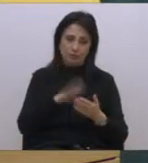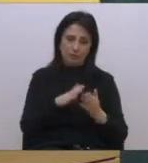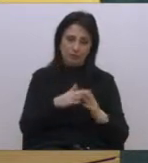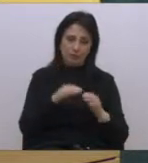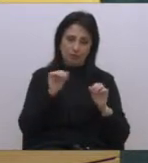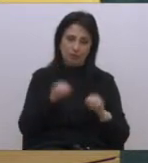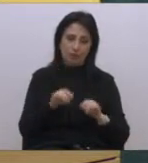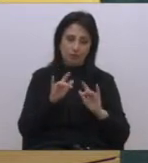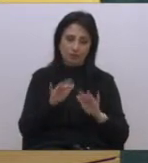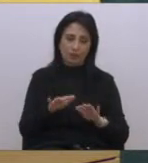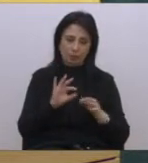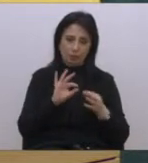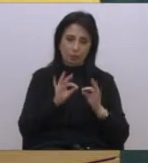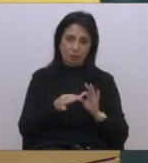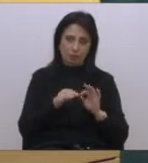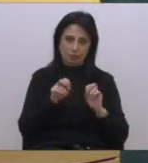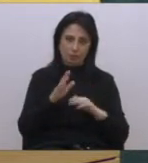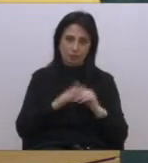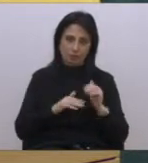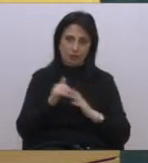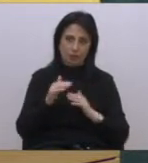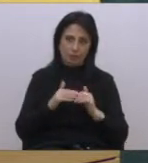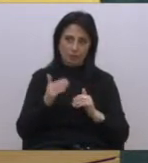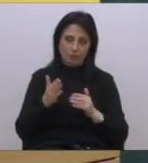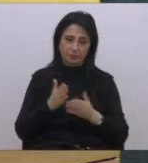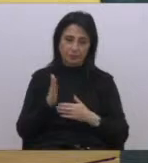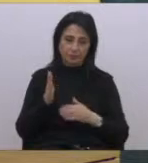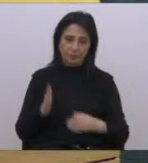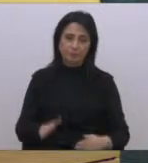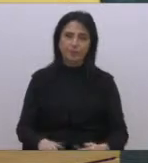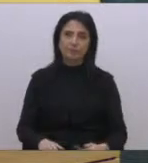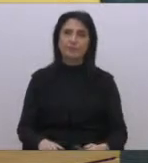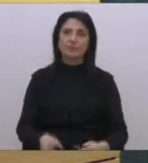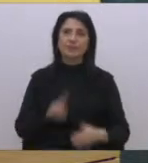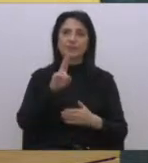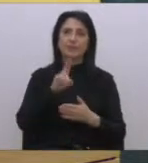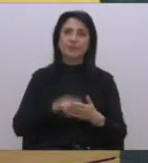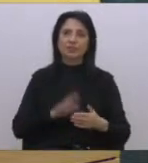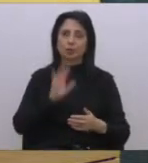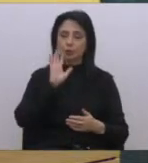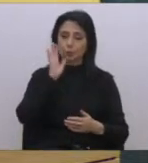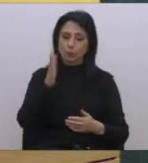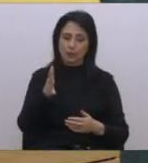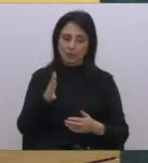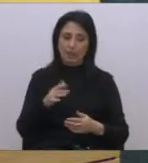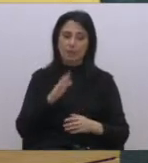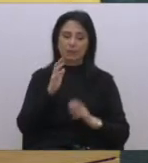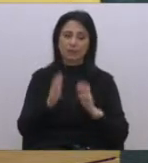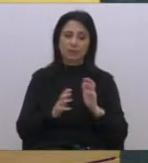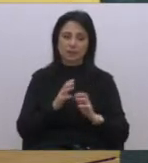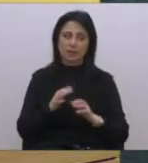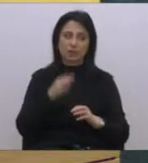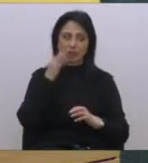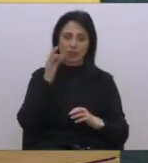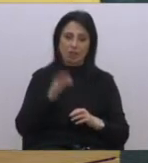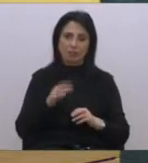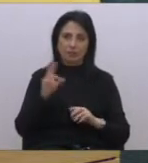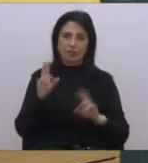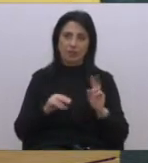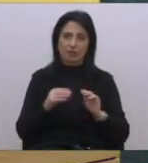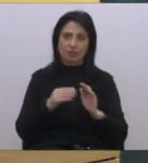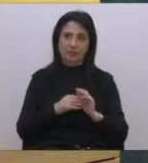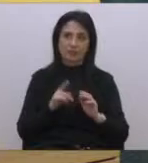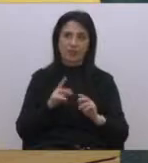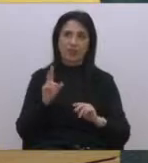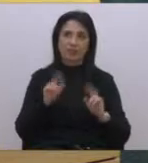შეძლონ საქმიანობა კონკრეტული სპეციალობის მიმართულებით. სერტიფიკატი 5 წლიანია საერთაშორისო გამოცდილების გათვალისწინებით,